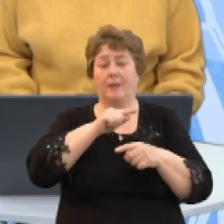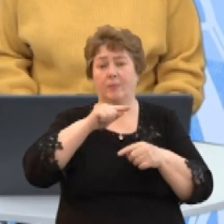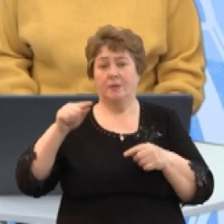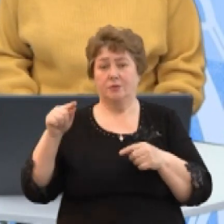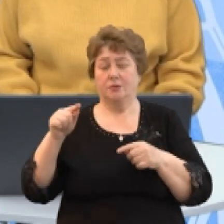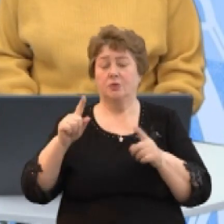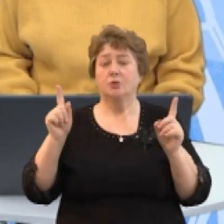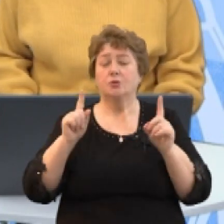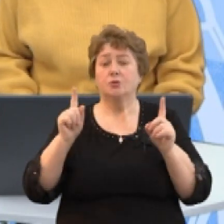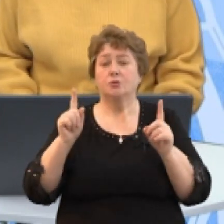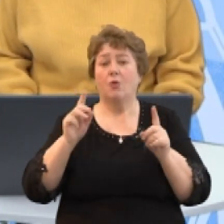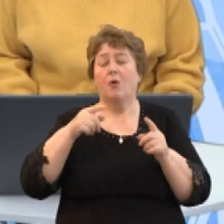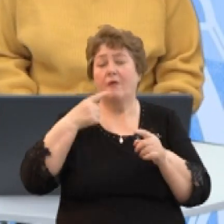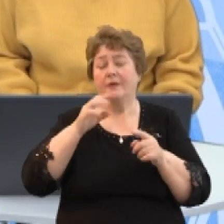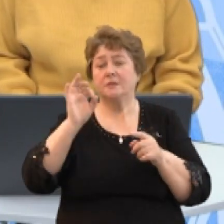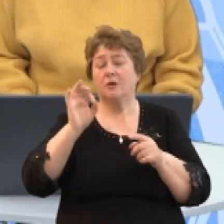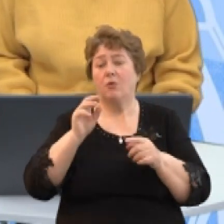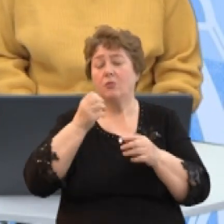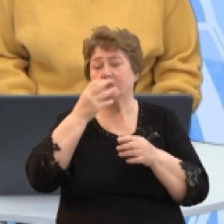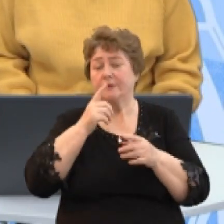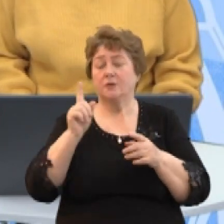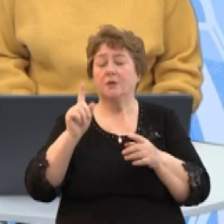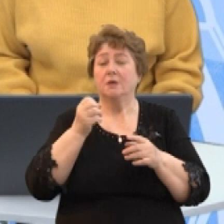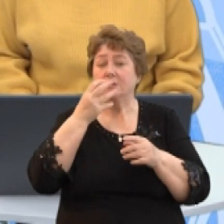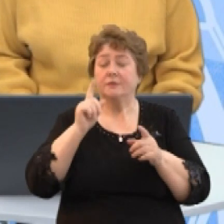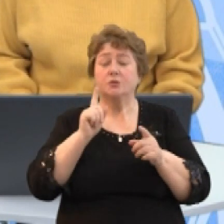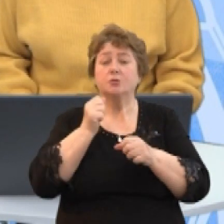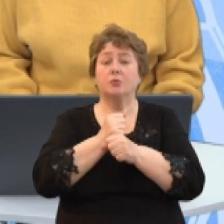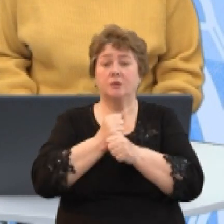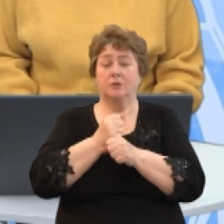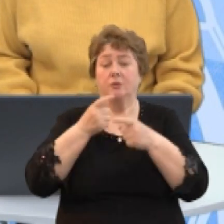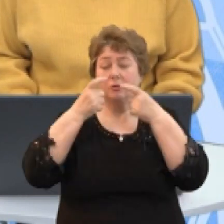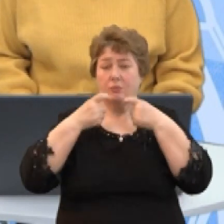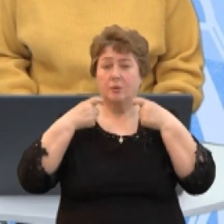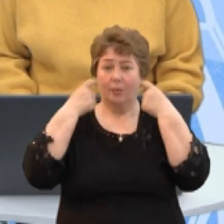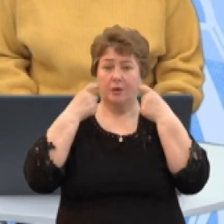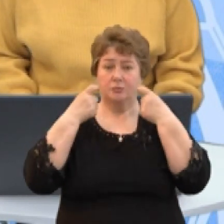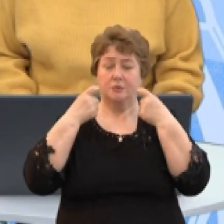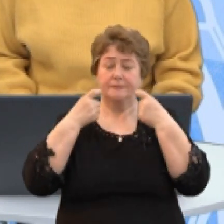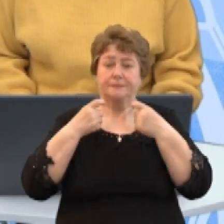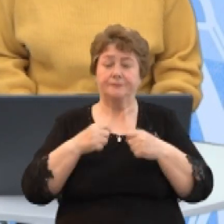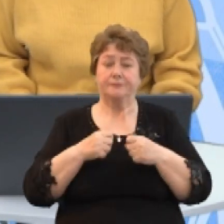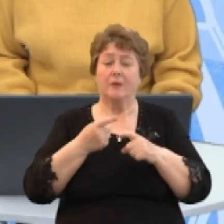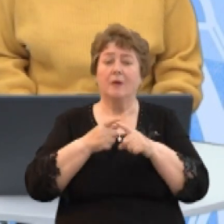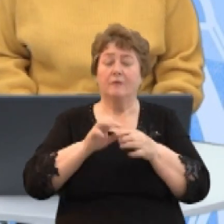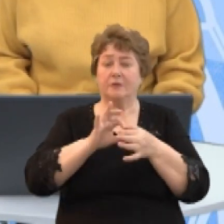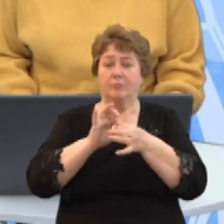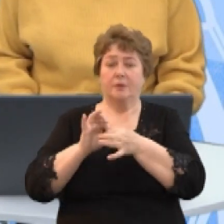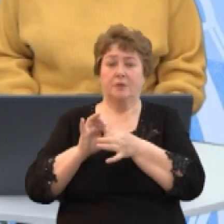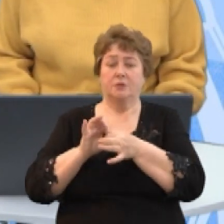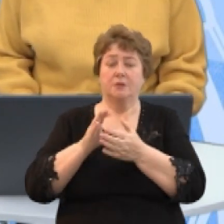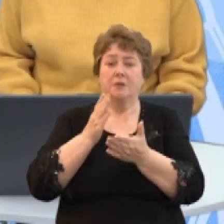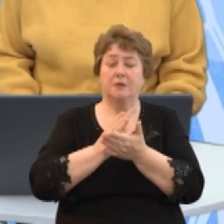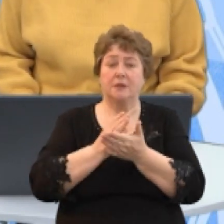что говорится от цвета цветы что делает улыбаются в это предложение